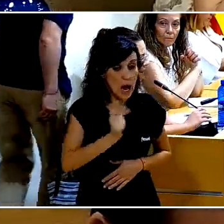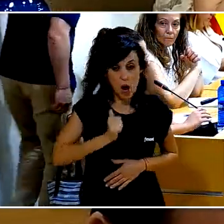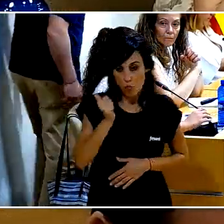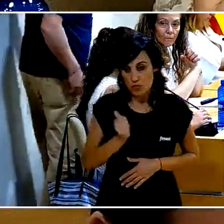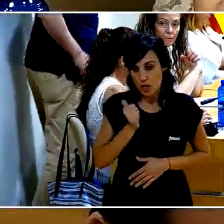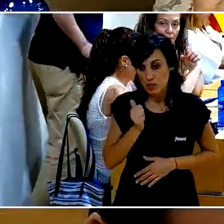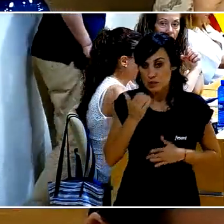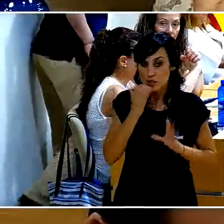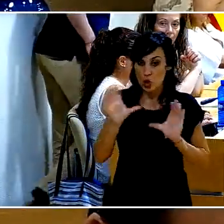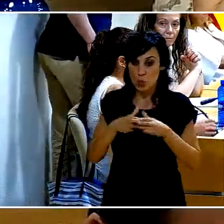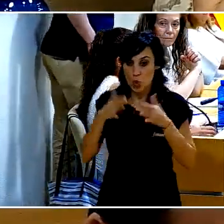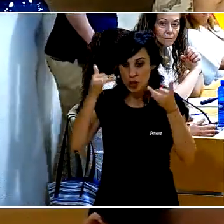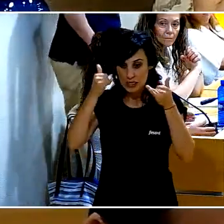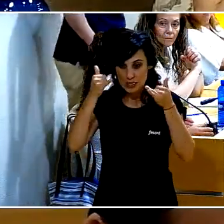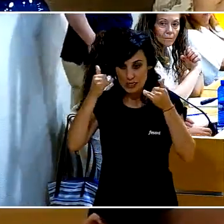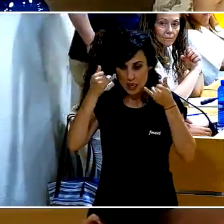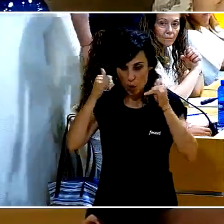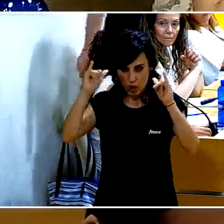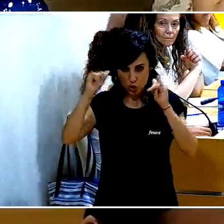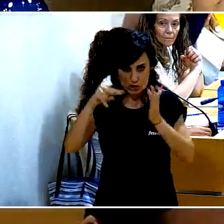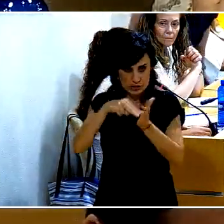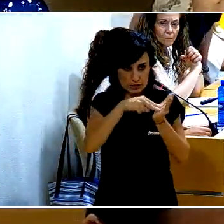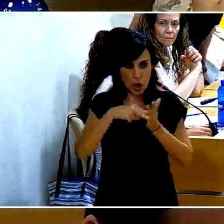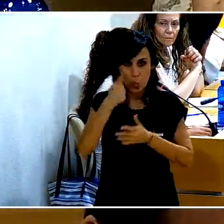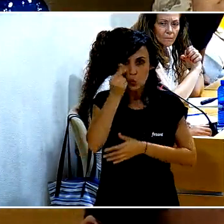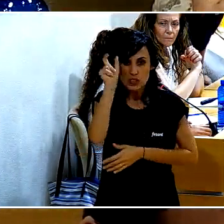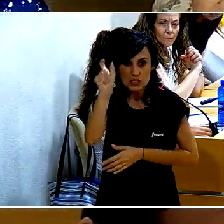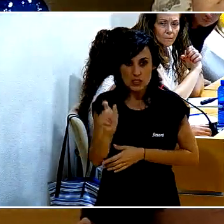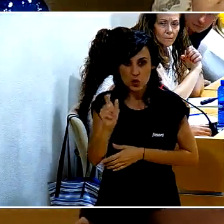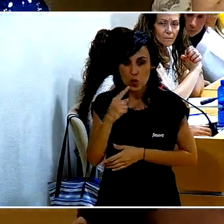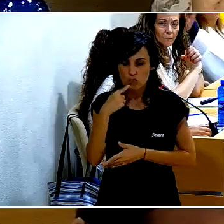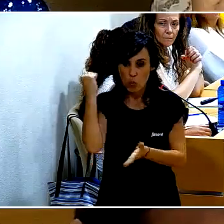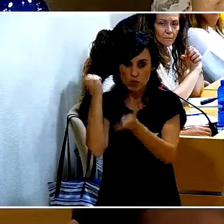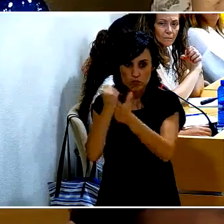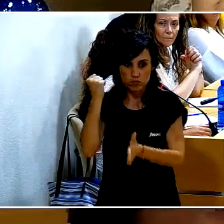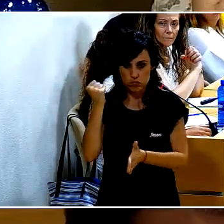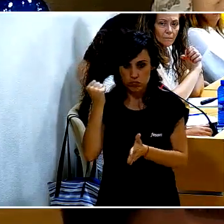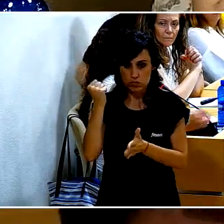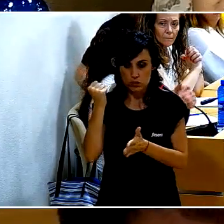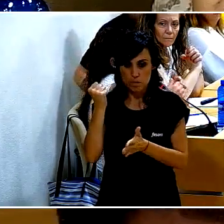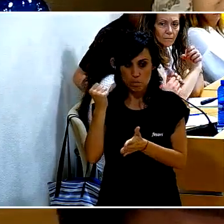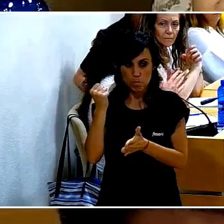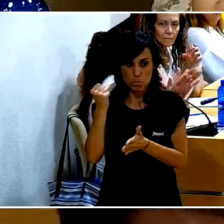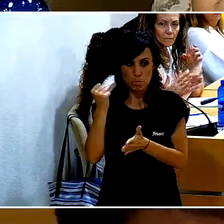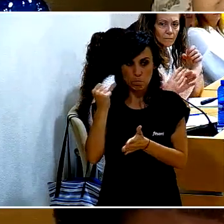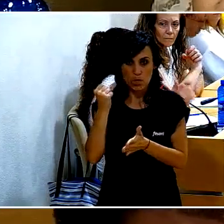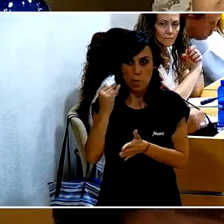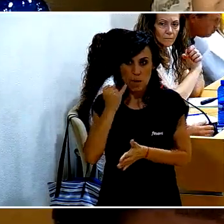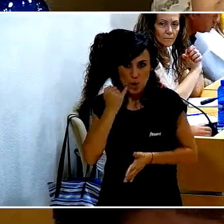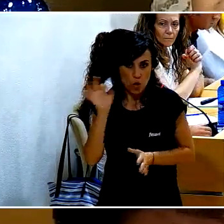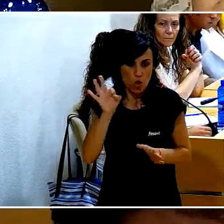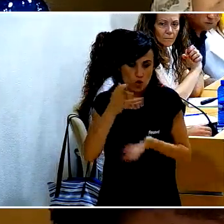així, menció a que n'hi ha un xicón que se li va tachar de maricón o lo que